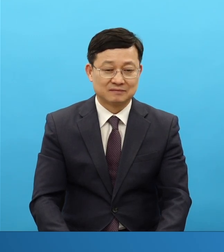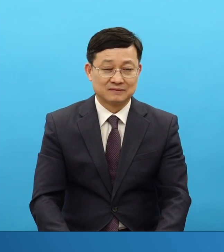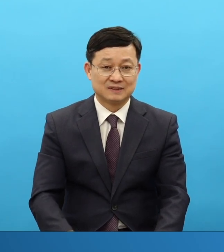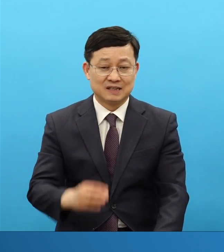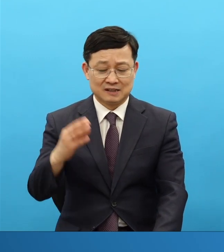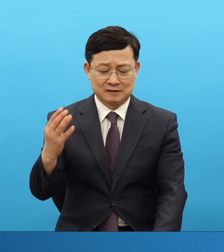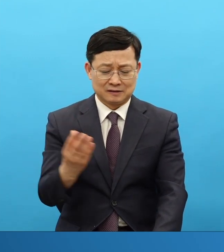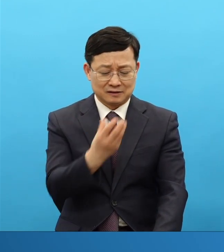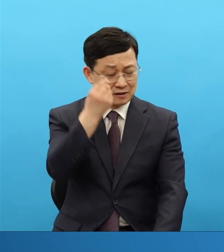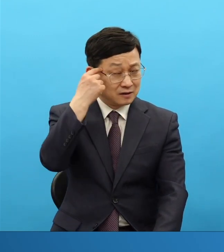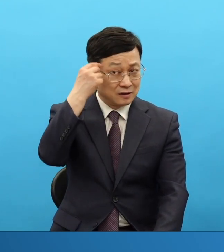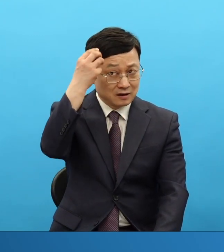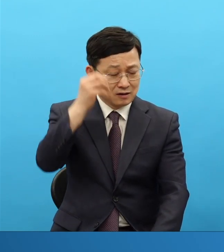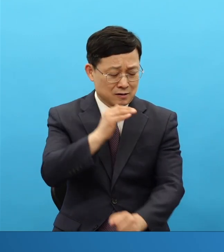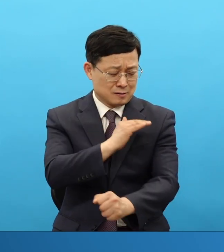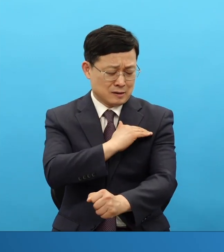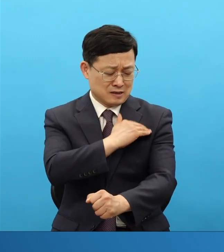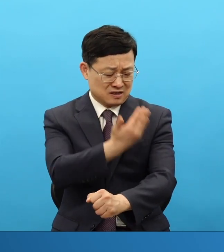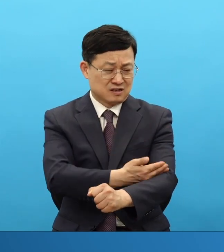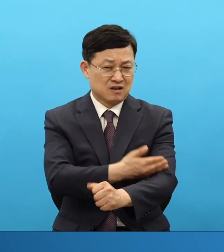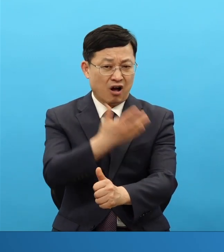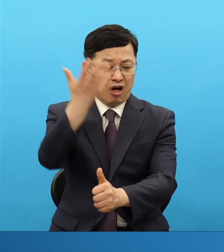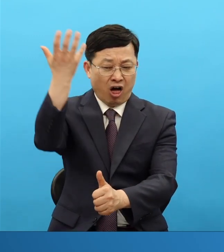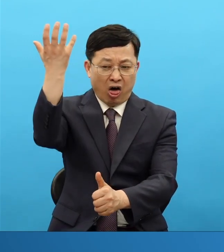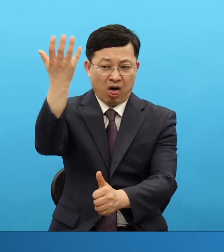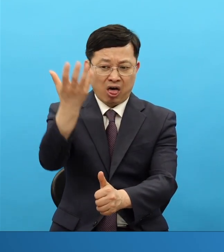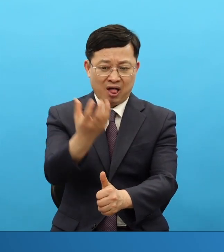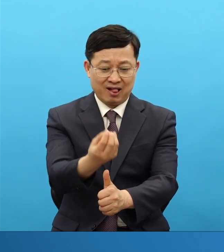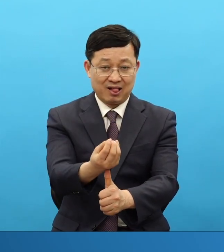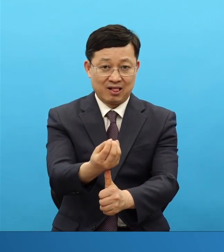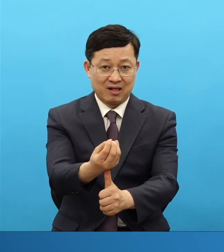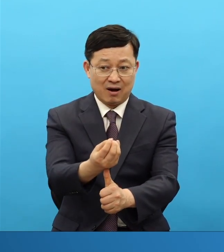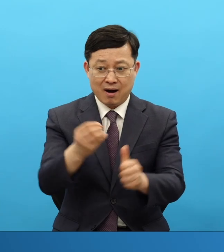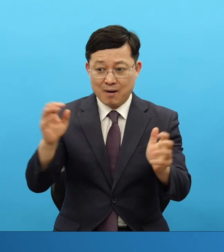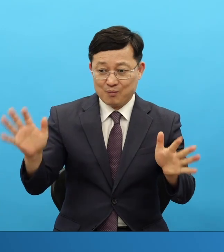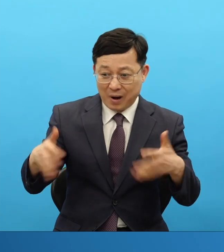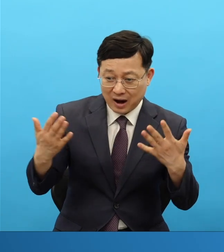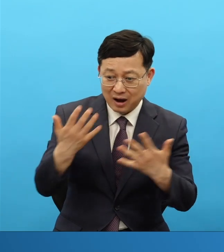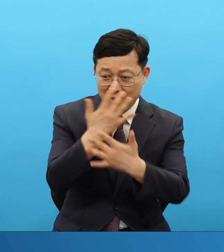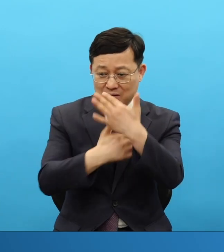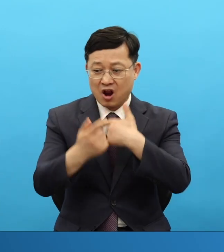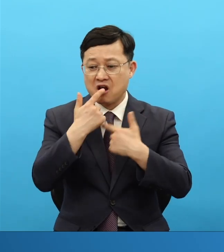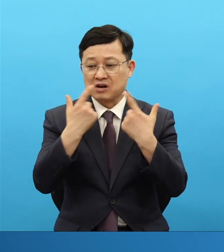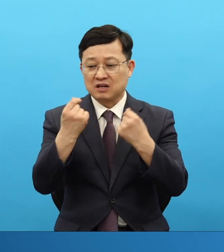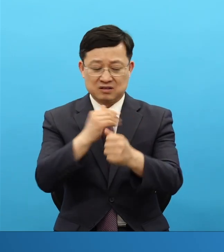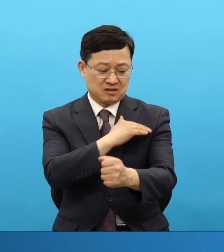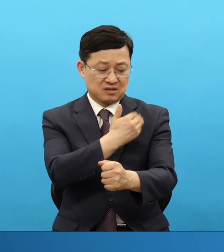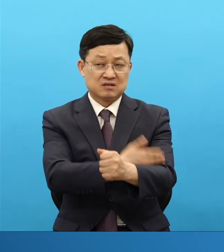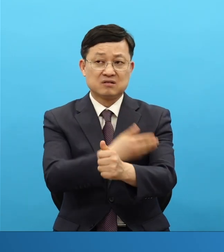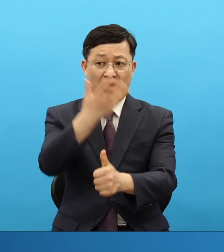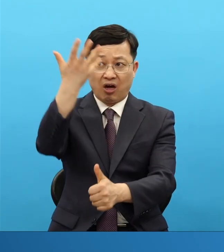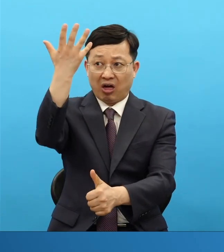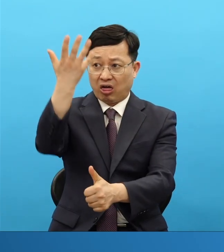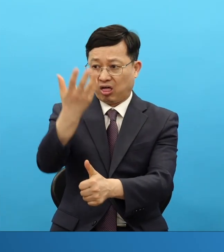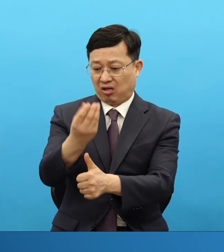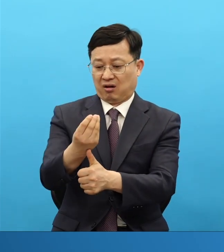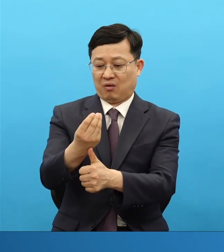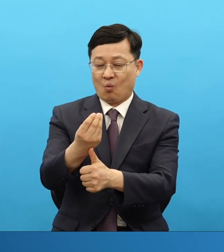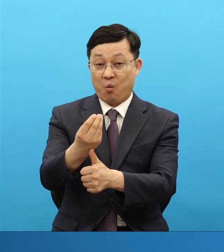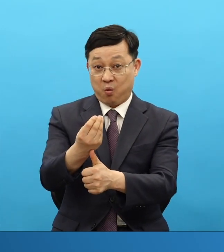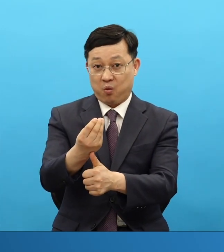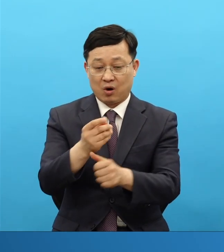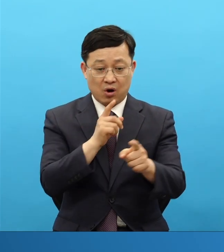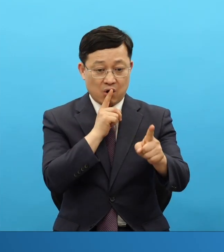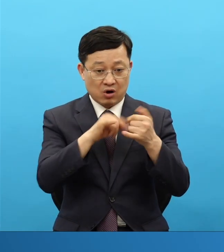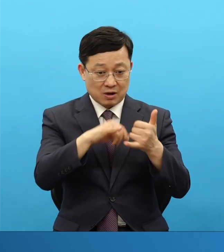능력이 임한 겁니다. Power came upon them. 바람 같은 불 같은 능력이 The 임합니다. power like fire and like wind. 언약 하나 바로 잡으면 That in just